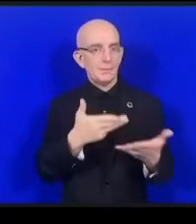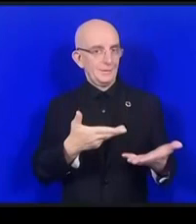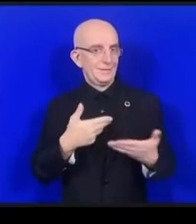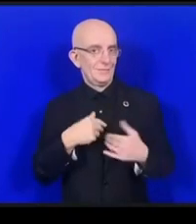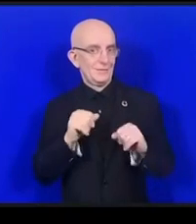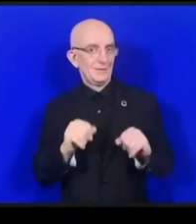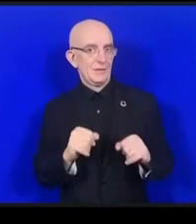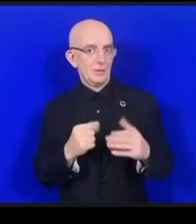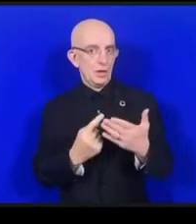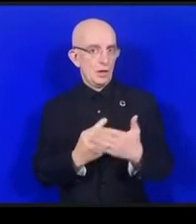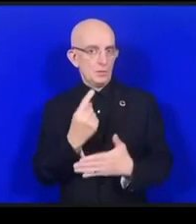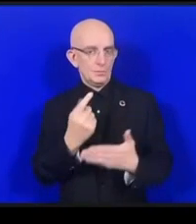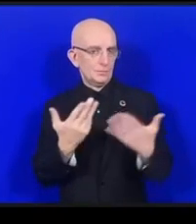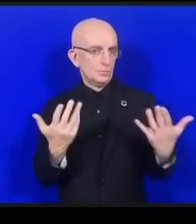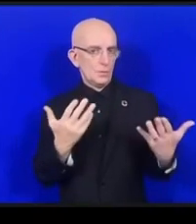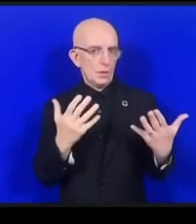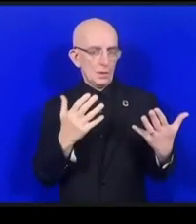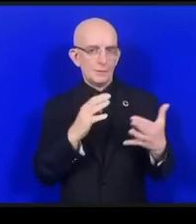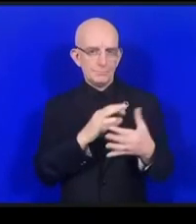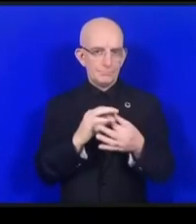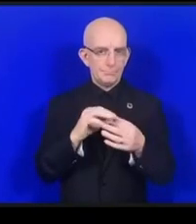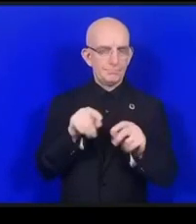вопросов окружающей